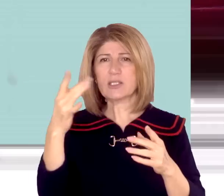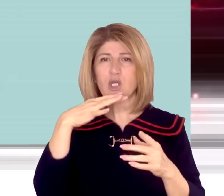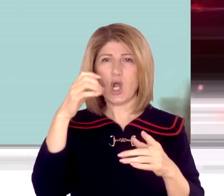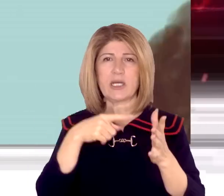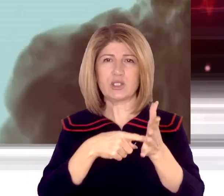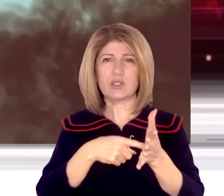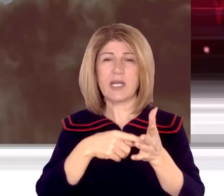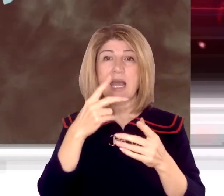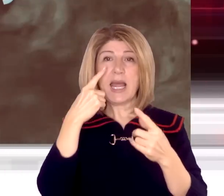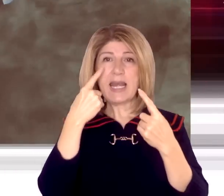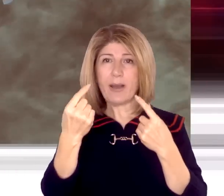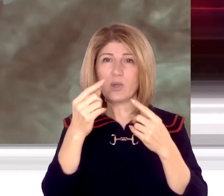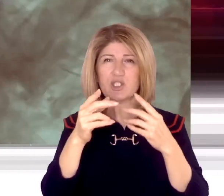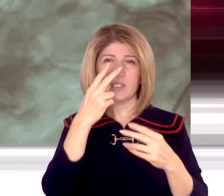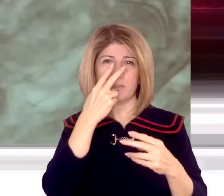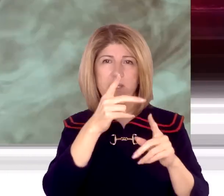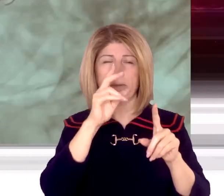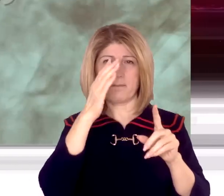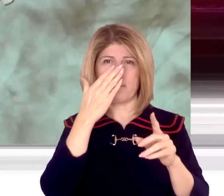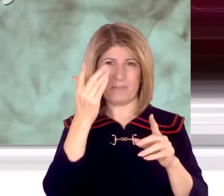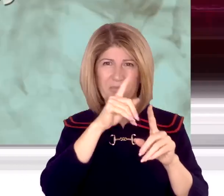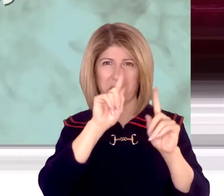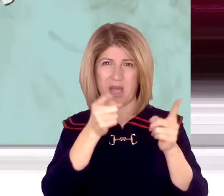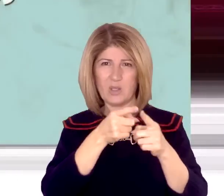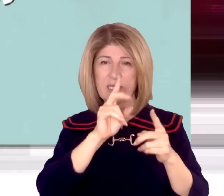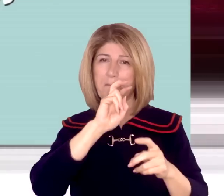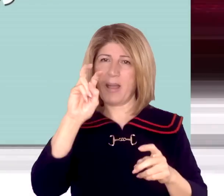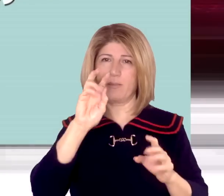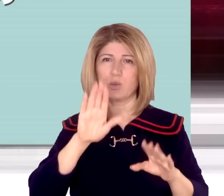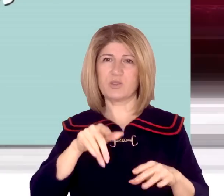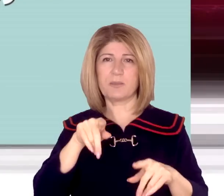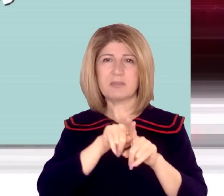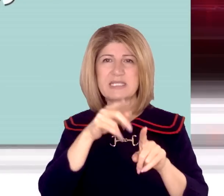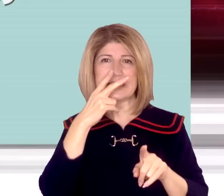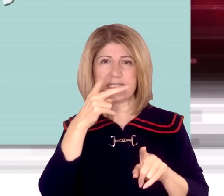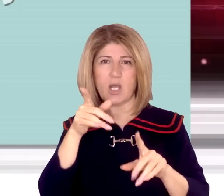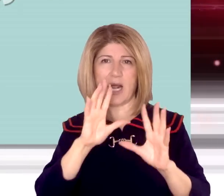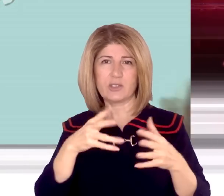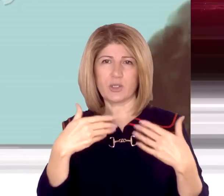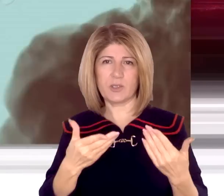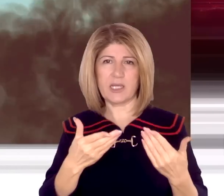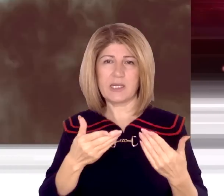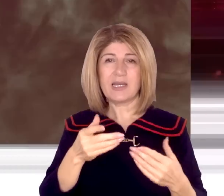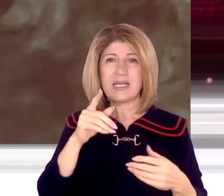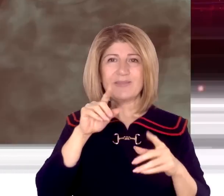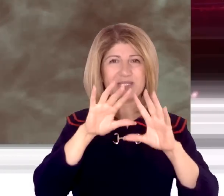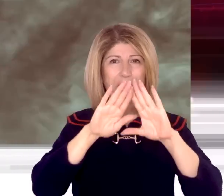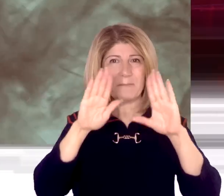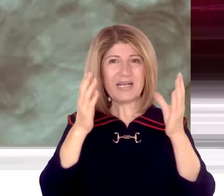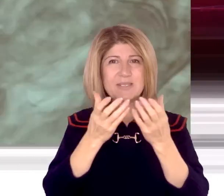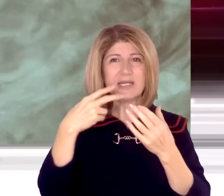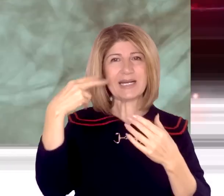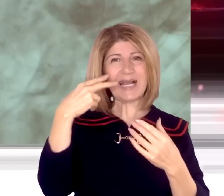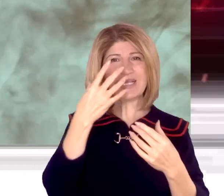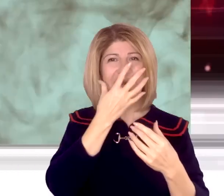حل پیشنهاد میدن. نمایش سیگار الکترونیکی تو مغازه‌ها ممنوع بشه، مثل کاری که اینجا با سیگار کردند. از